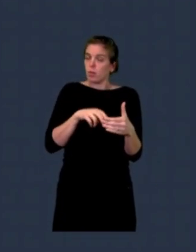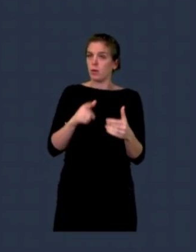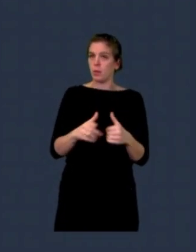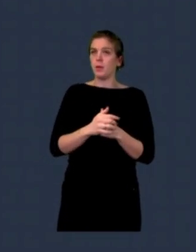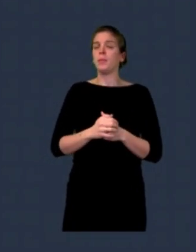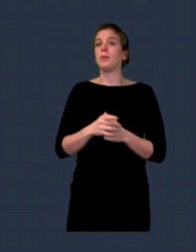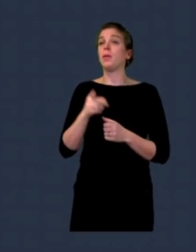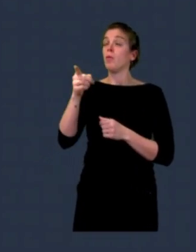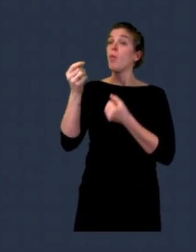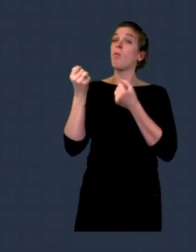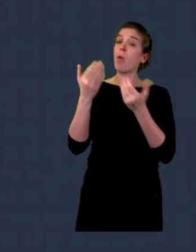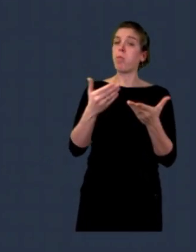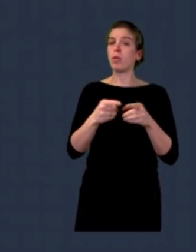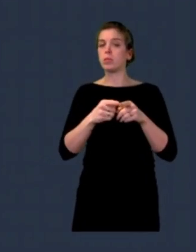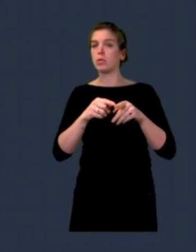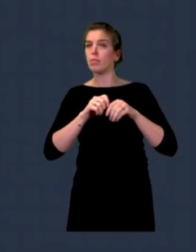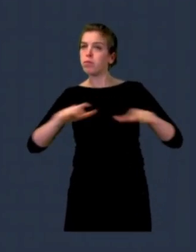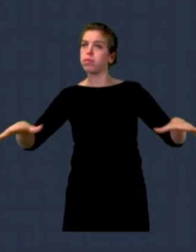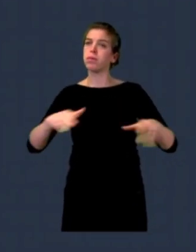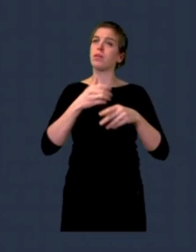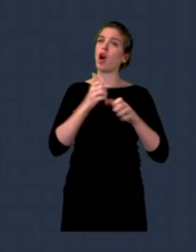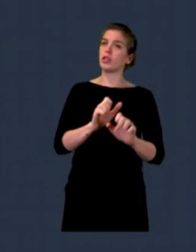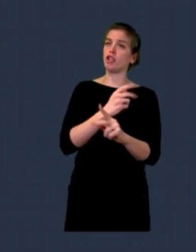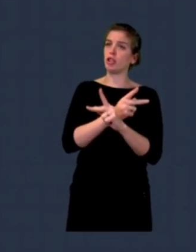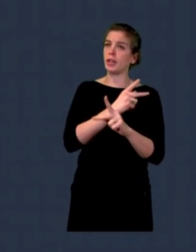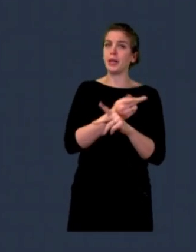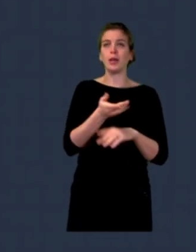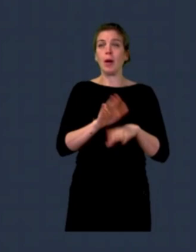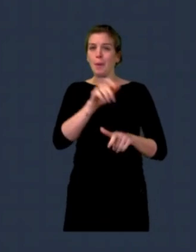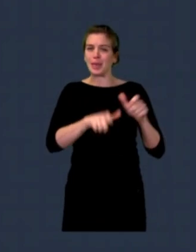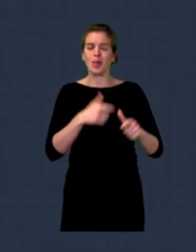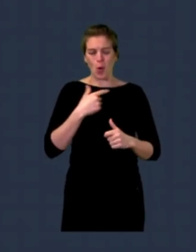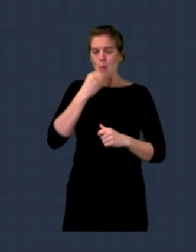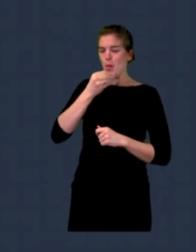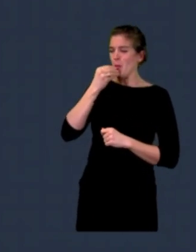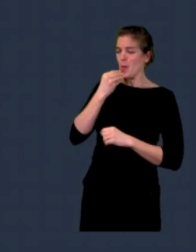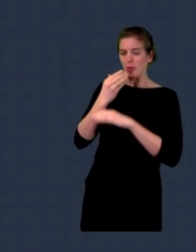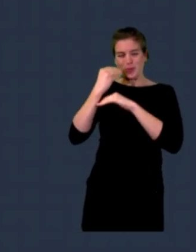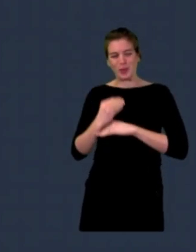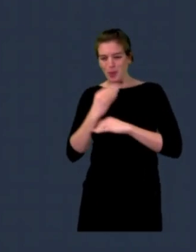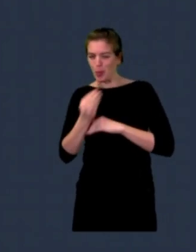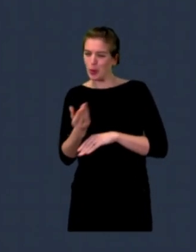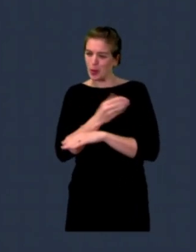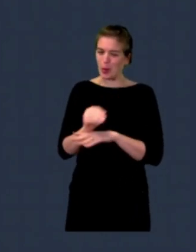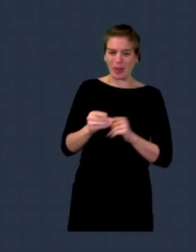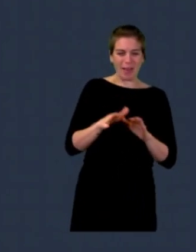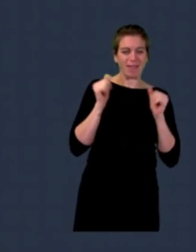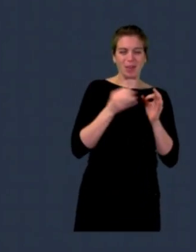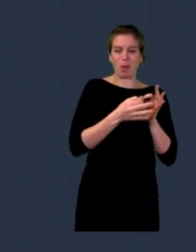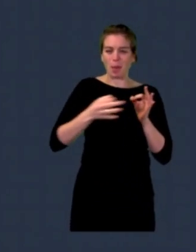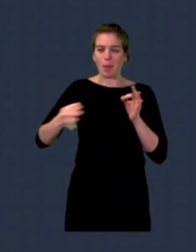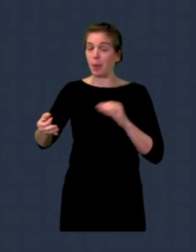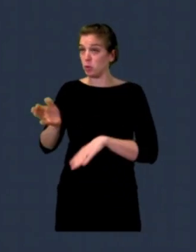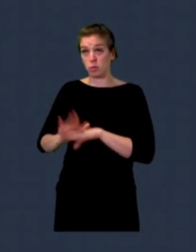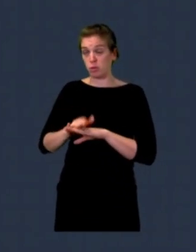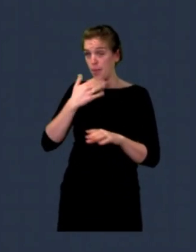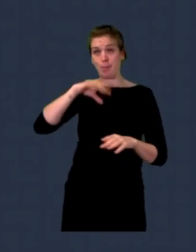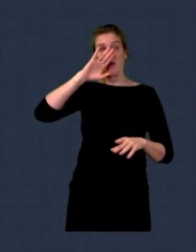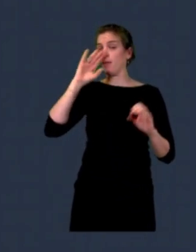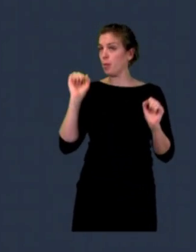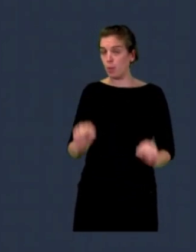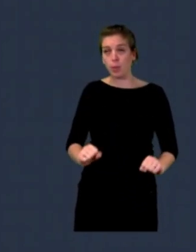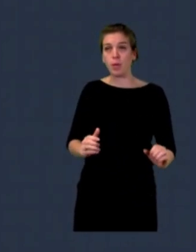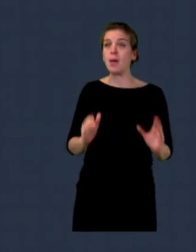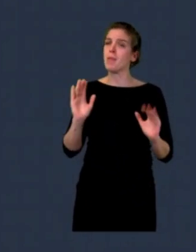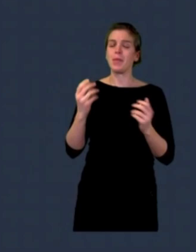tests antigéniques risque de donner une fausse sécurité aux personnes, celle de pouvoir passer Noël en famille sans risquer de contaminer les proches. En effet, il est tout à fait possible